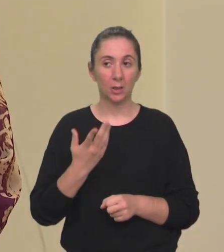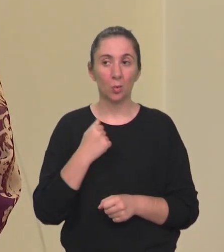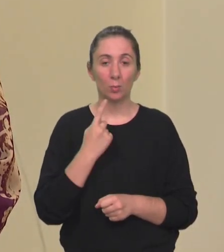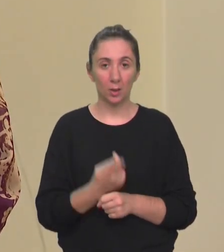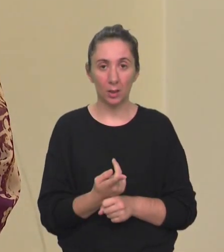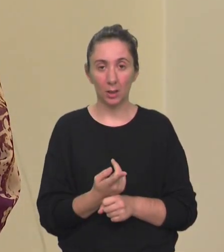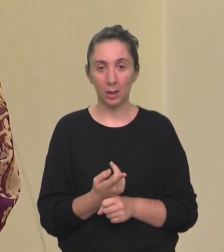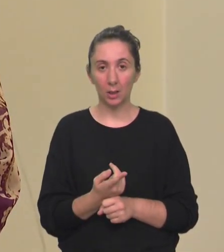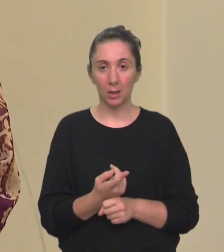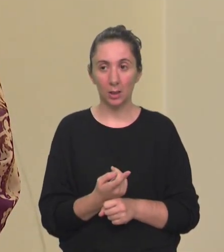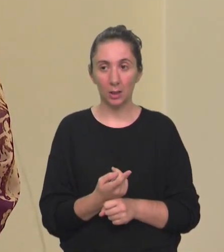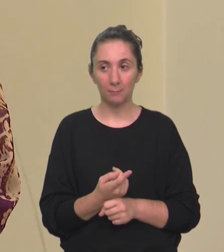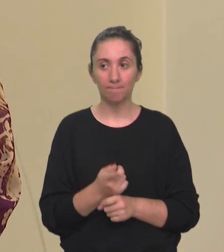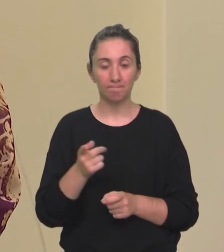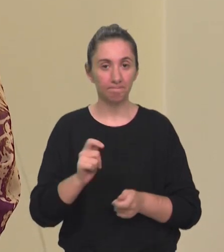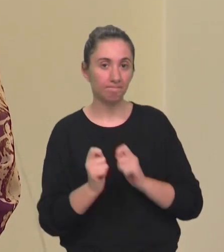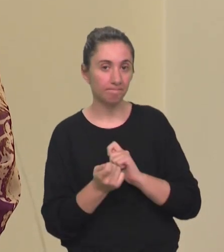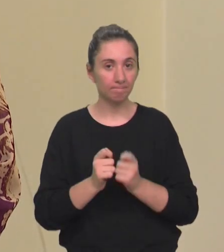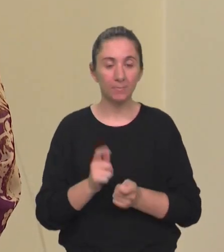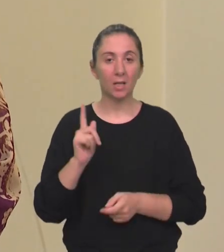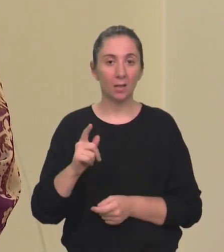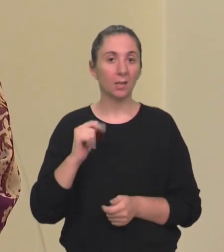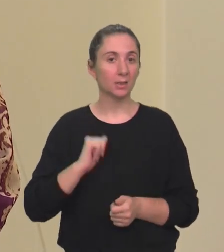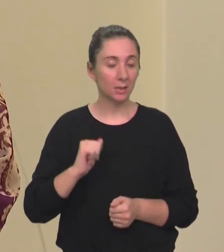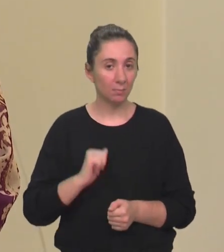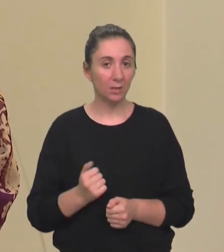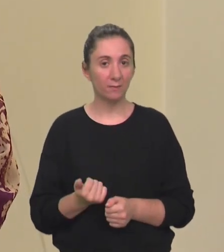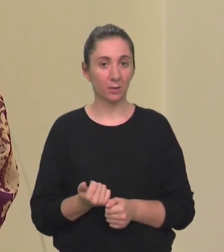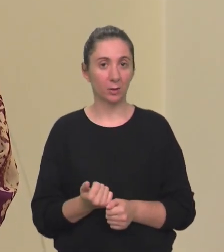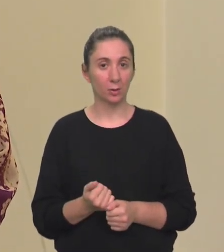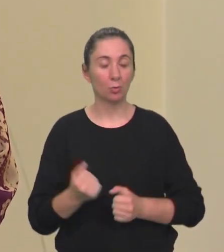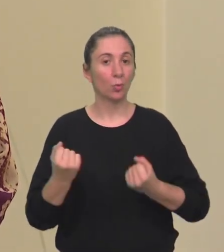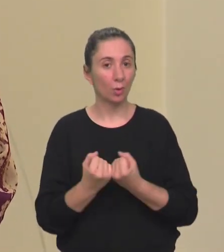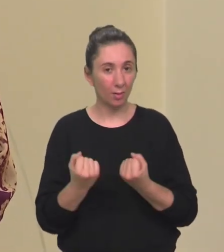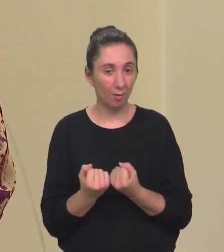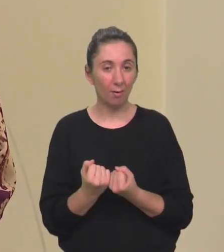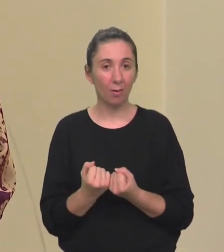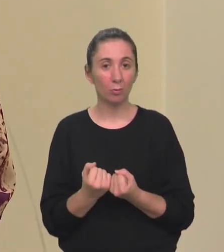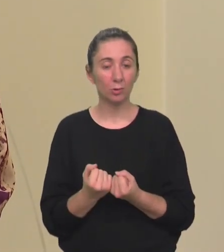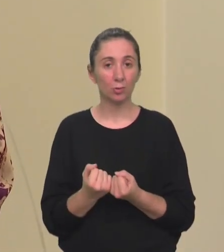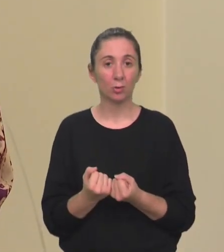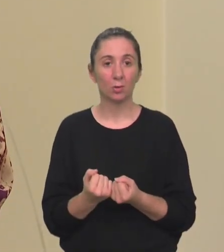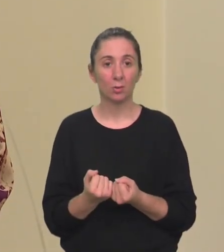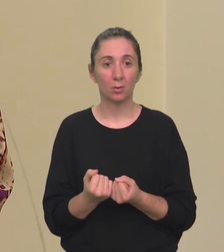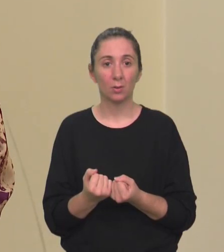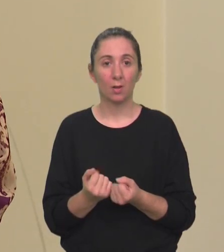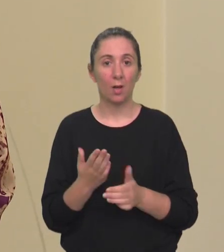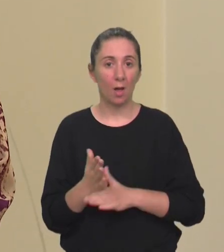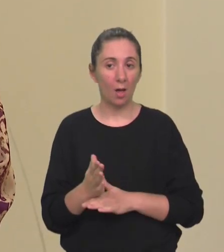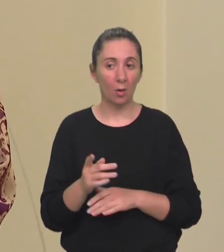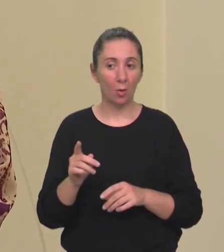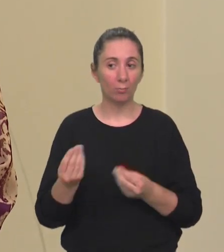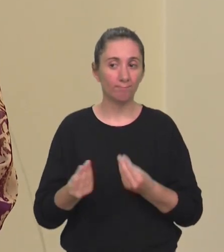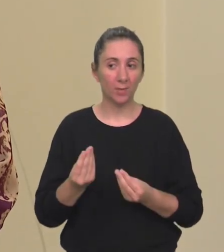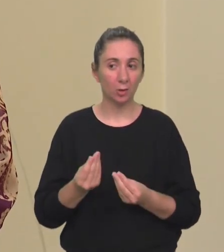kako bih rekla, i prilagodljive i strpljive i naučene da ako nešto